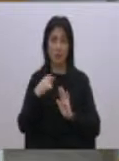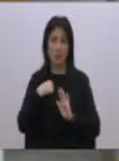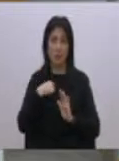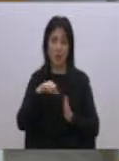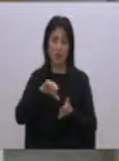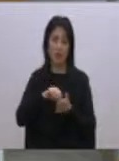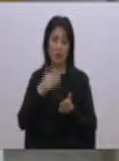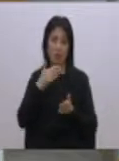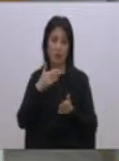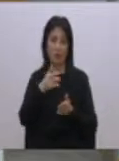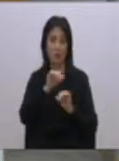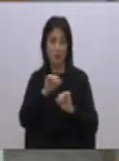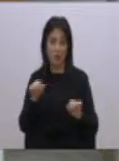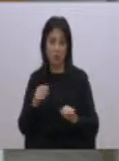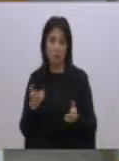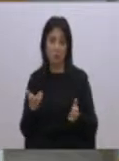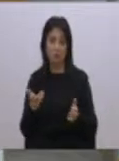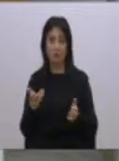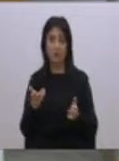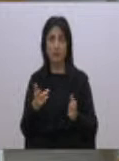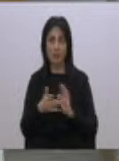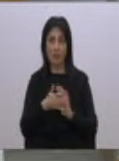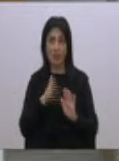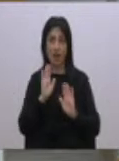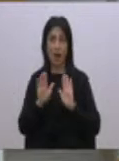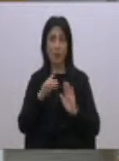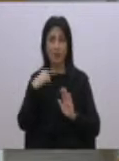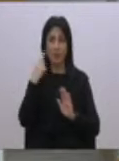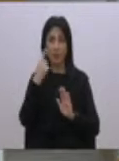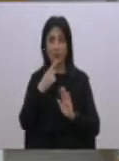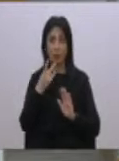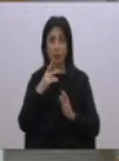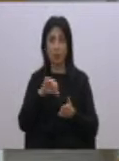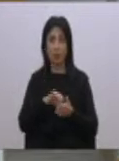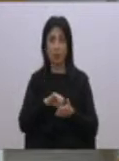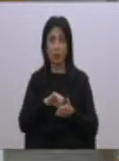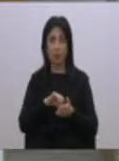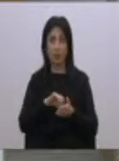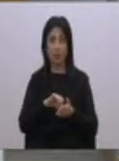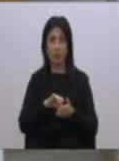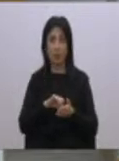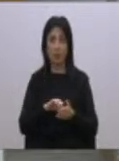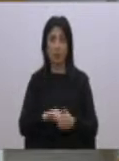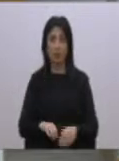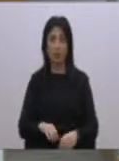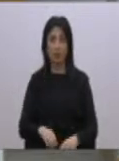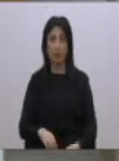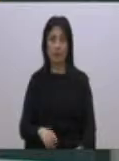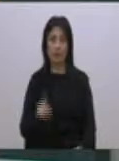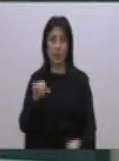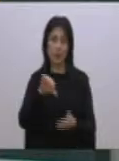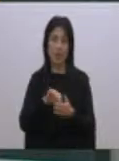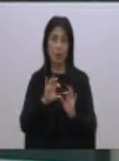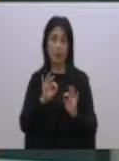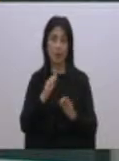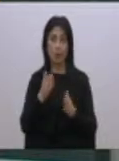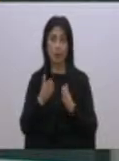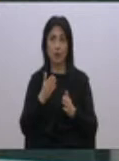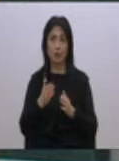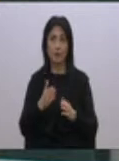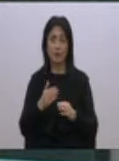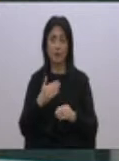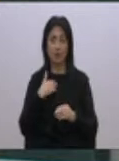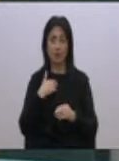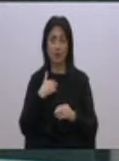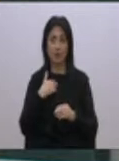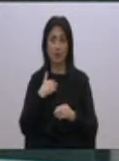Ca să gebi, aris roma, hazonele piri, apa unda, icos, armă, atgenti, de manț, armă, atgenti, ostum sa,